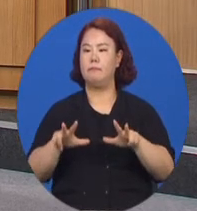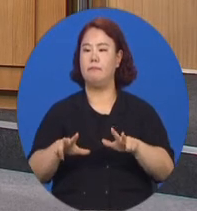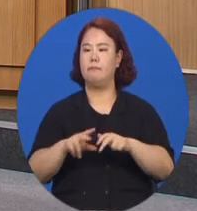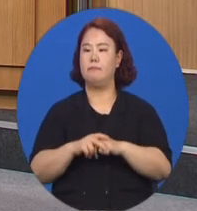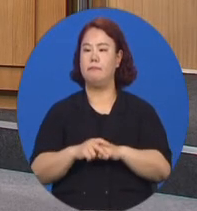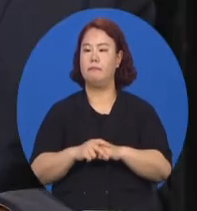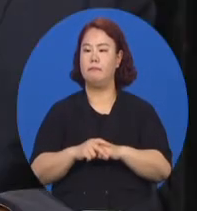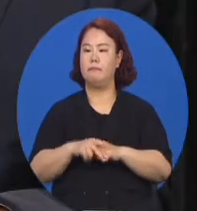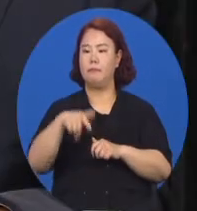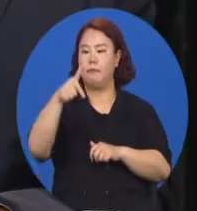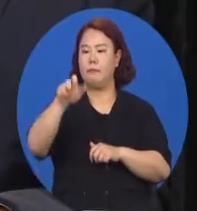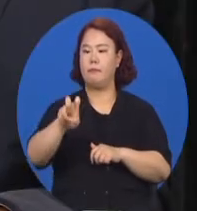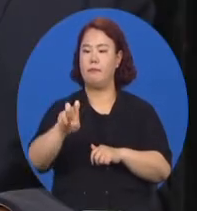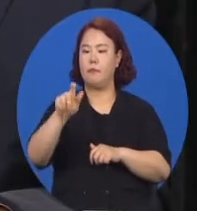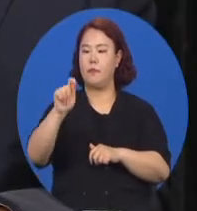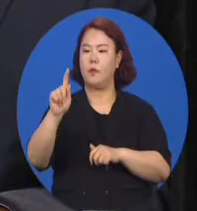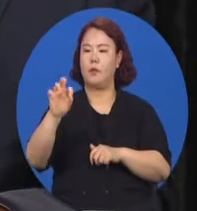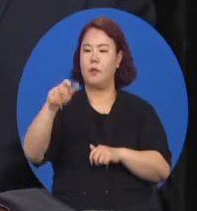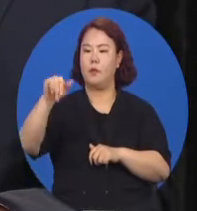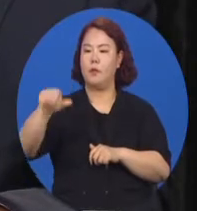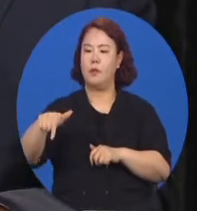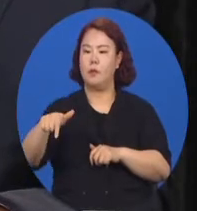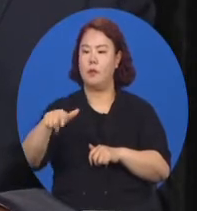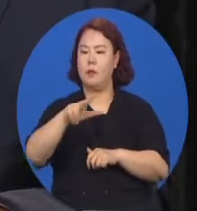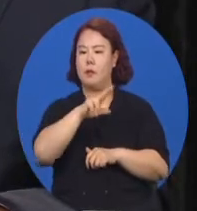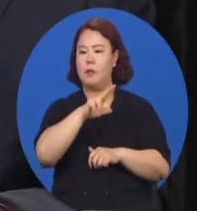그 김광지 의원께서